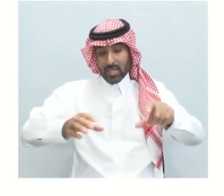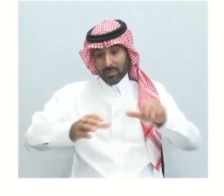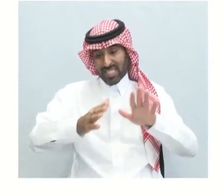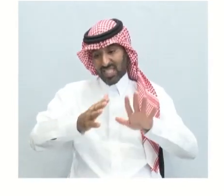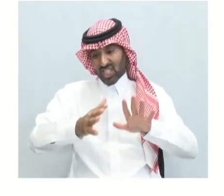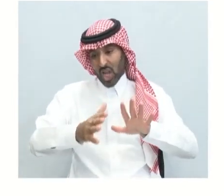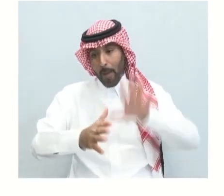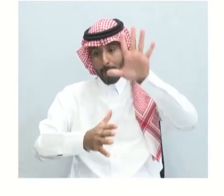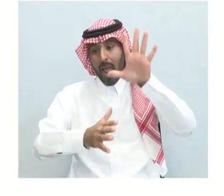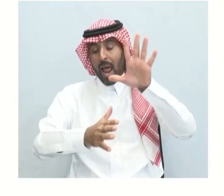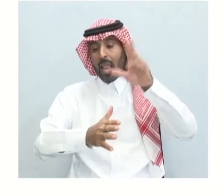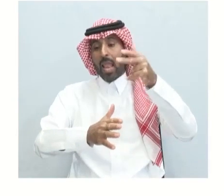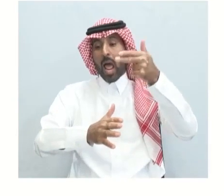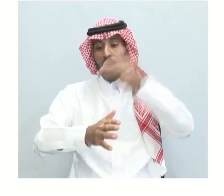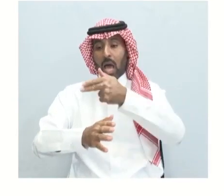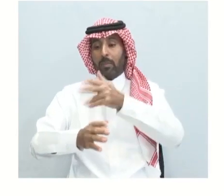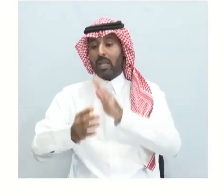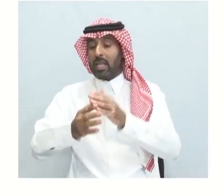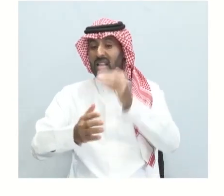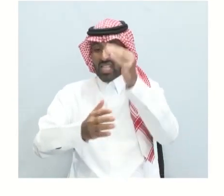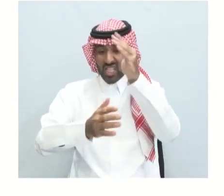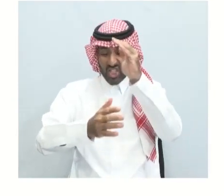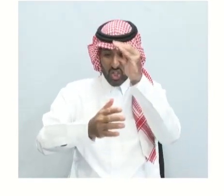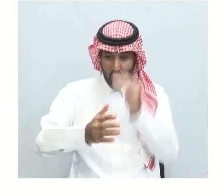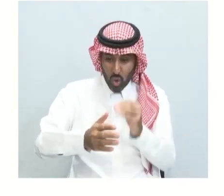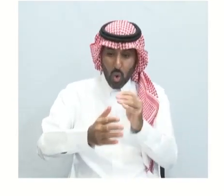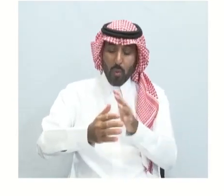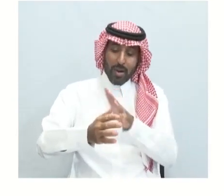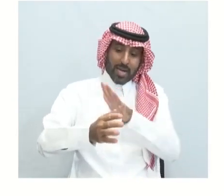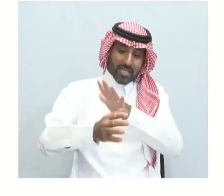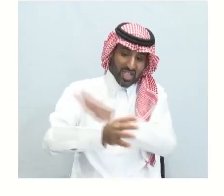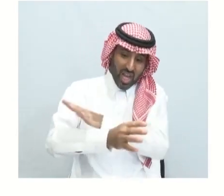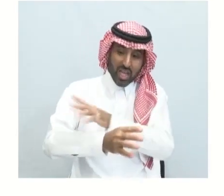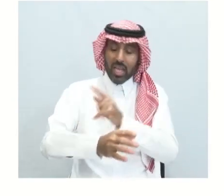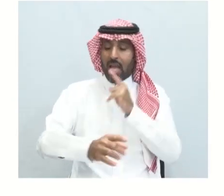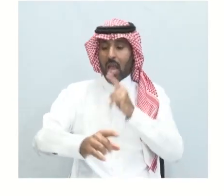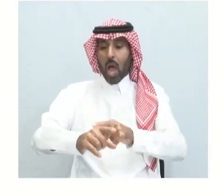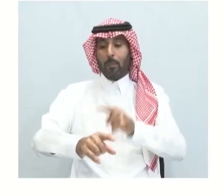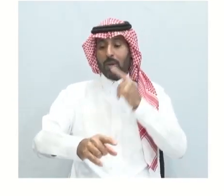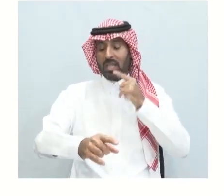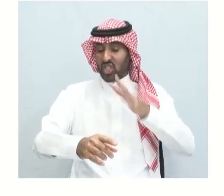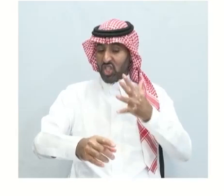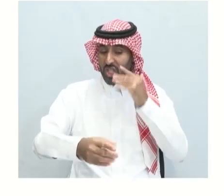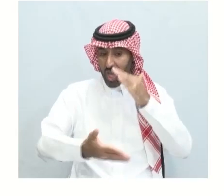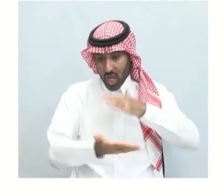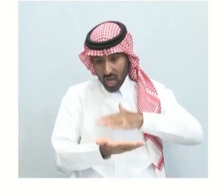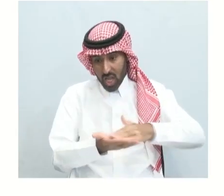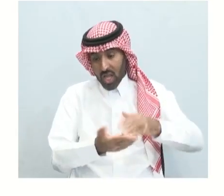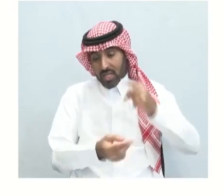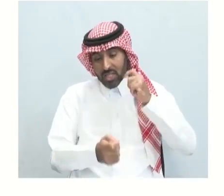الغربي الى الجنوب الشرقي وهو حديث العمر جيولوجيا تكون